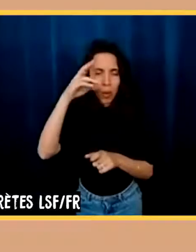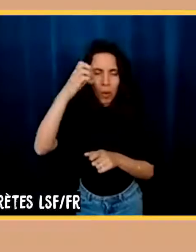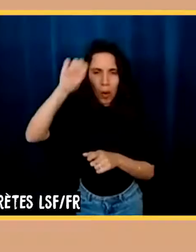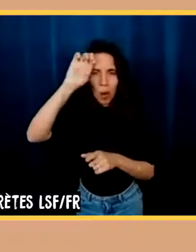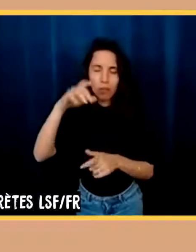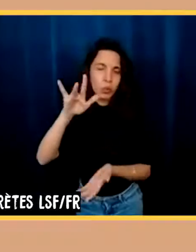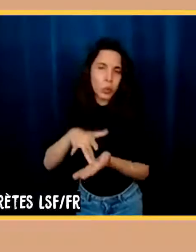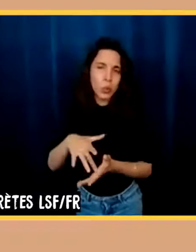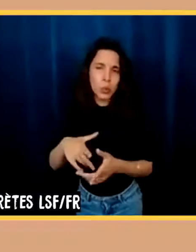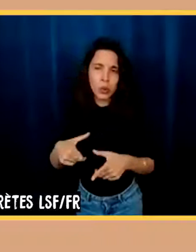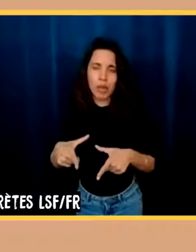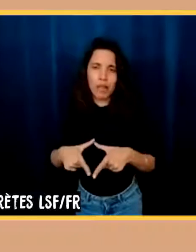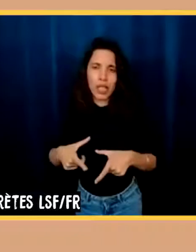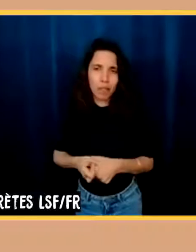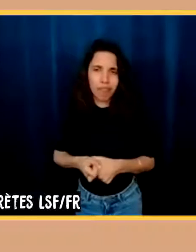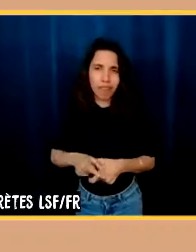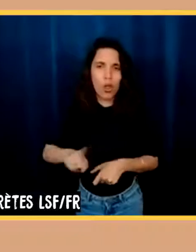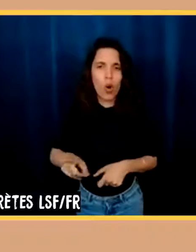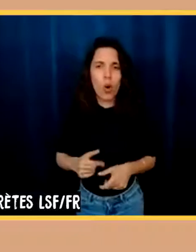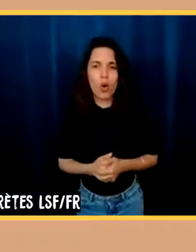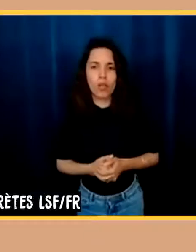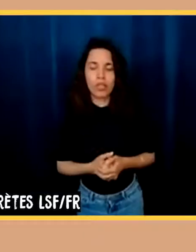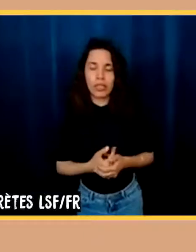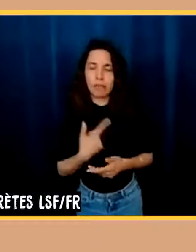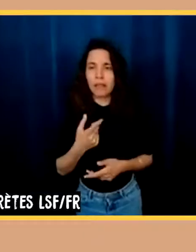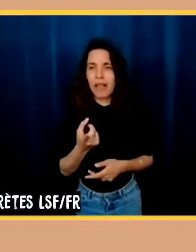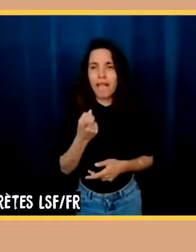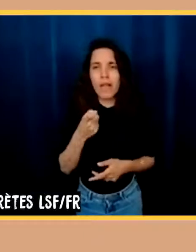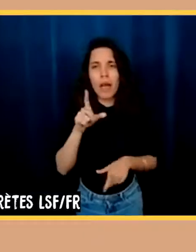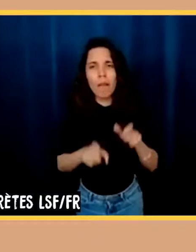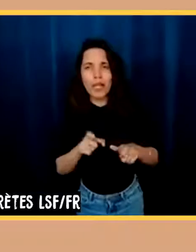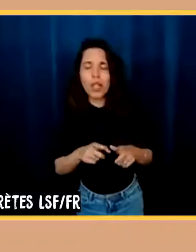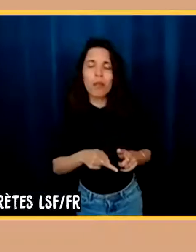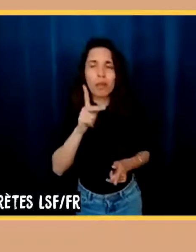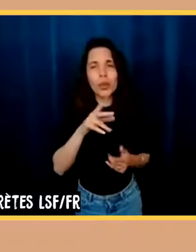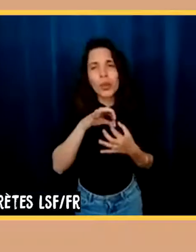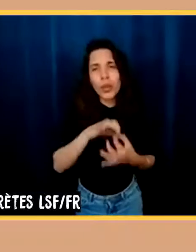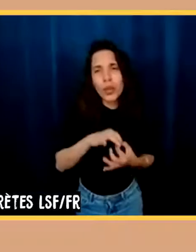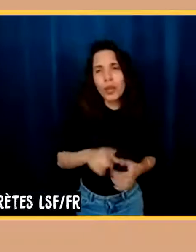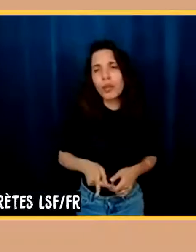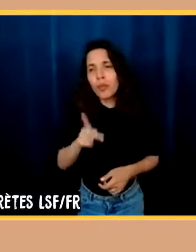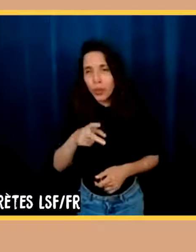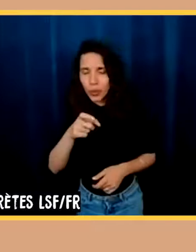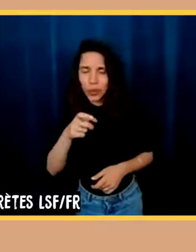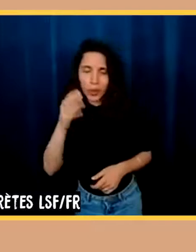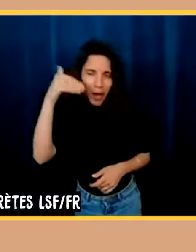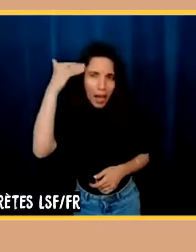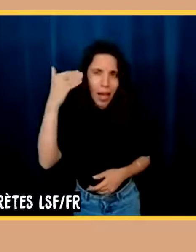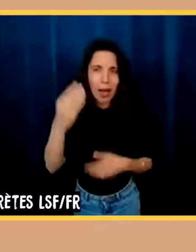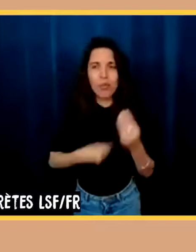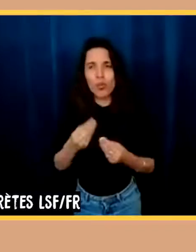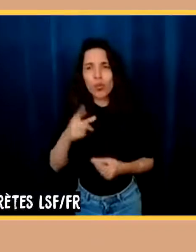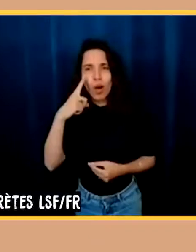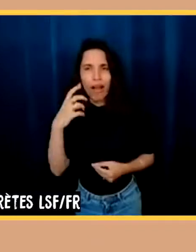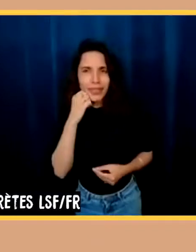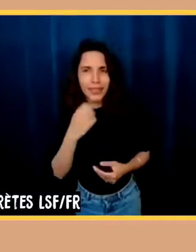problème plus chez les gens plus religieux, plus arabes, plus racisés. Alors qu'en fait, on va voir que le problème du